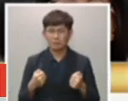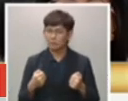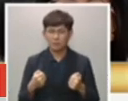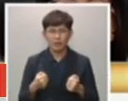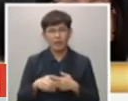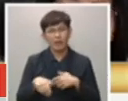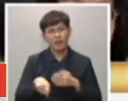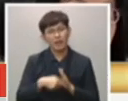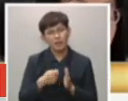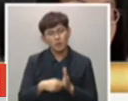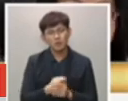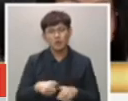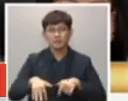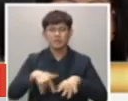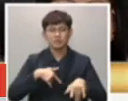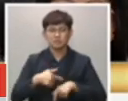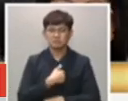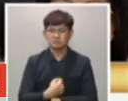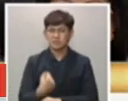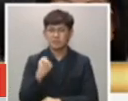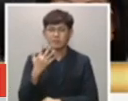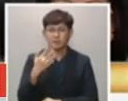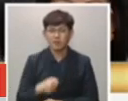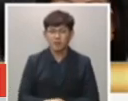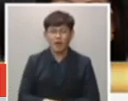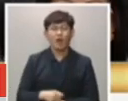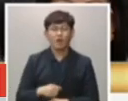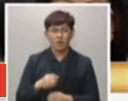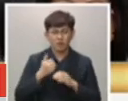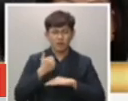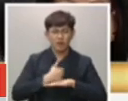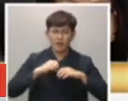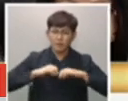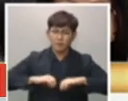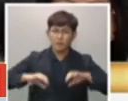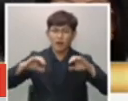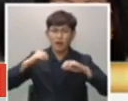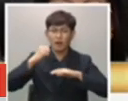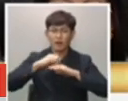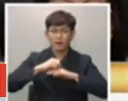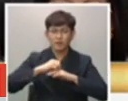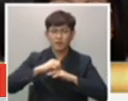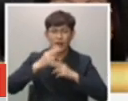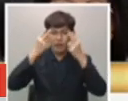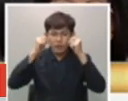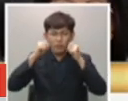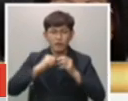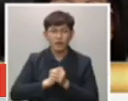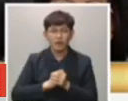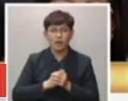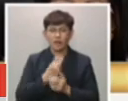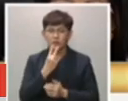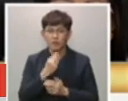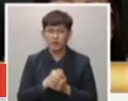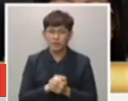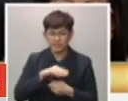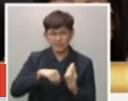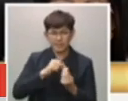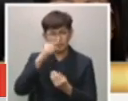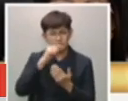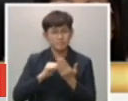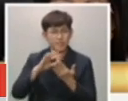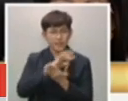เชื่อมั่นว่านายกรัฐมนตรีที่ไม่มีความรู้ความสามารถทางเศรษฐกิจพูดจาไม่อยู่กับร่องกับรอยจะสามารถพลิกฟื้นเศรษฐกิจของประเท